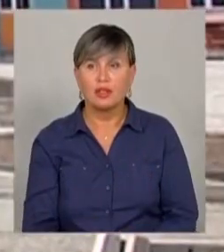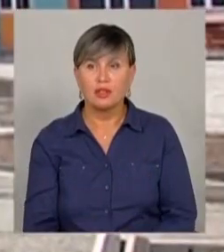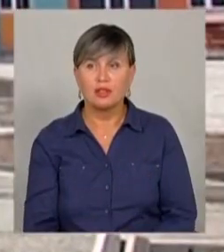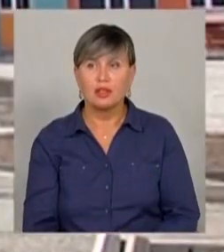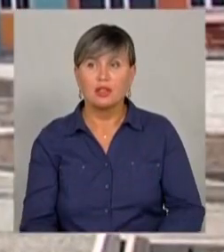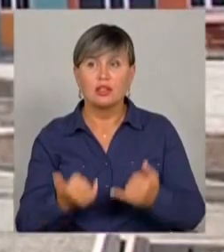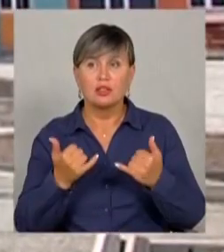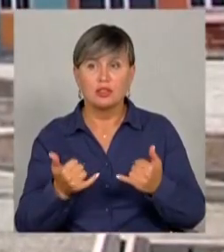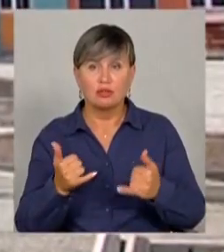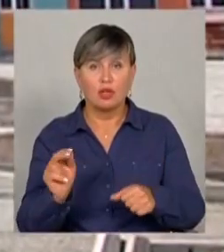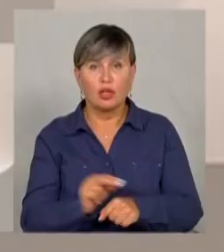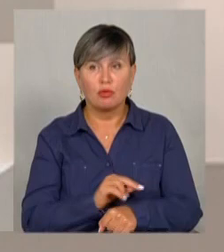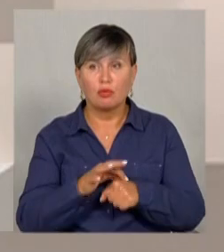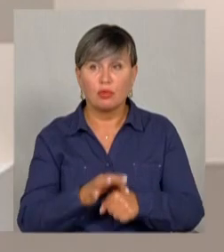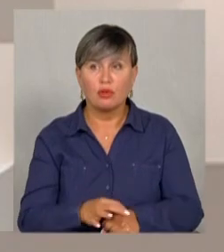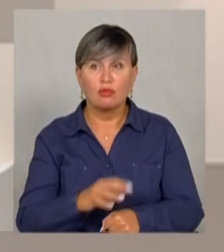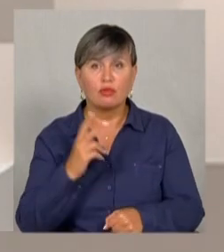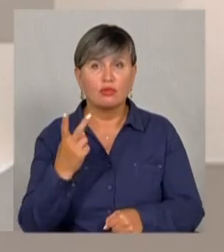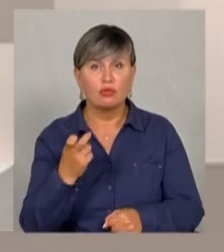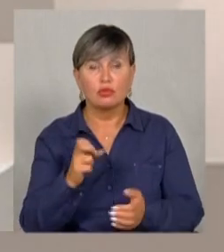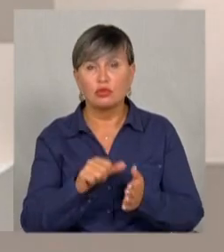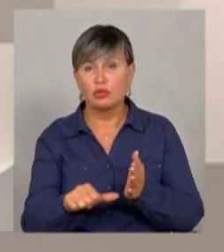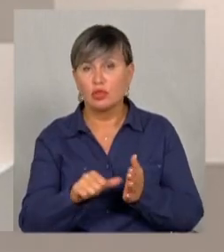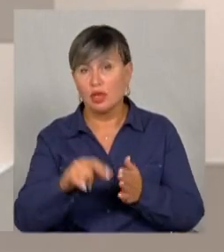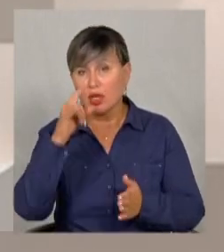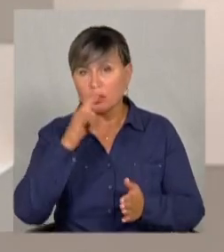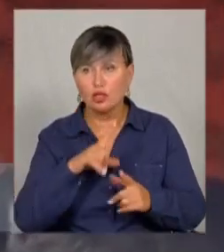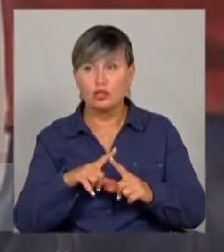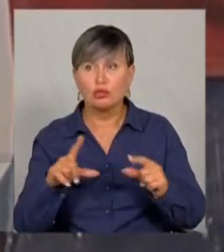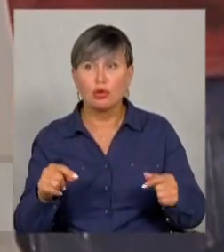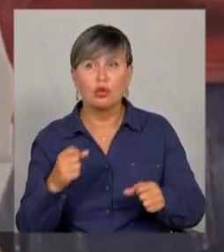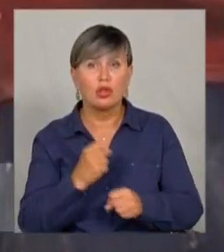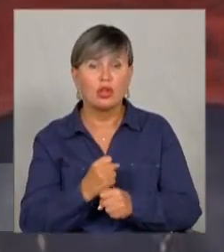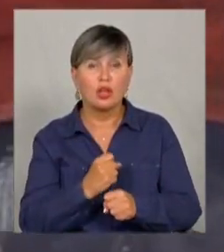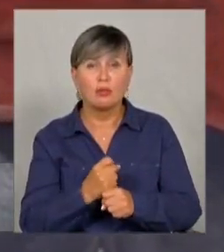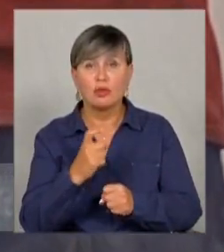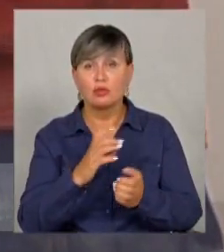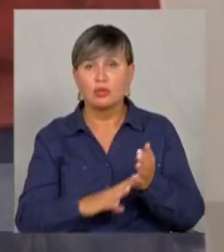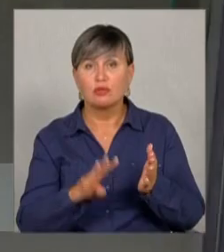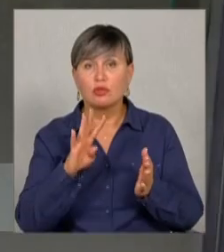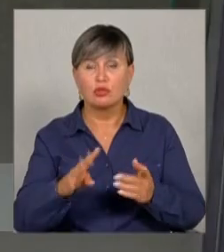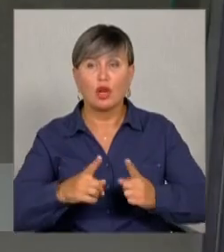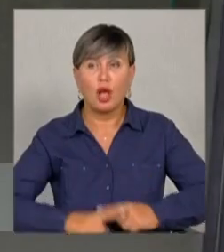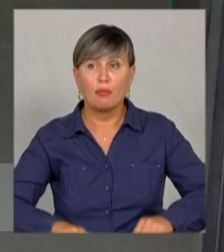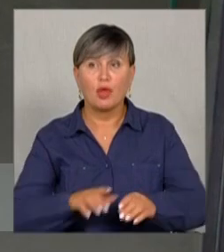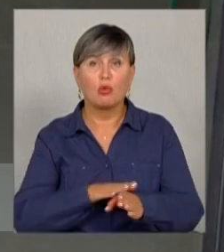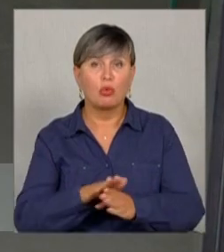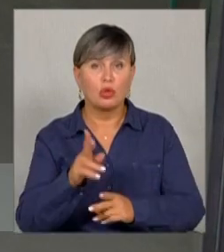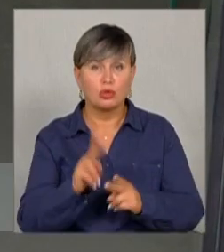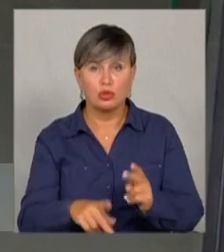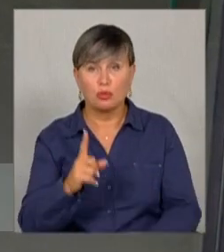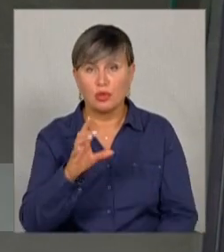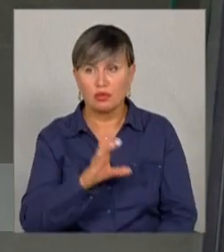На сегодня капремонт проводят сразу в 260 казахстанских школах. Работы на 194 объектах полностью завершат к